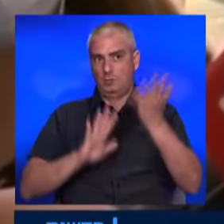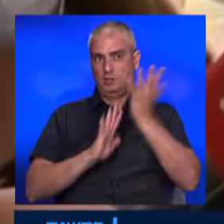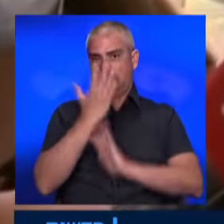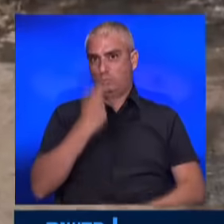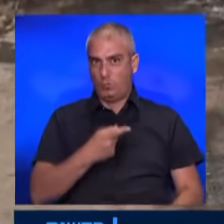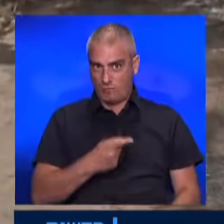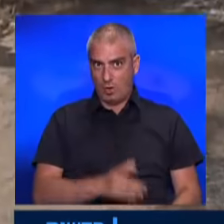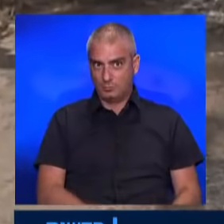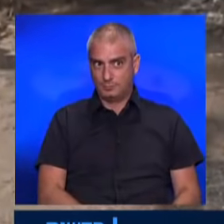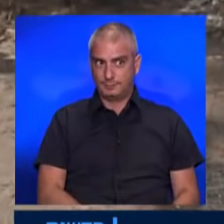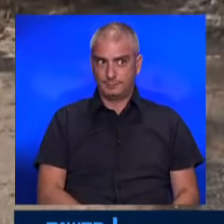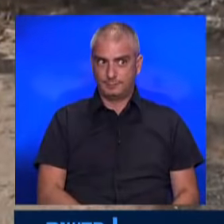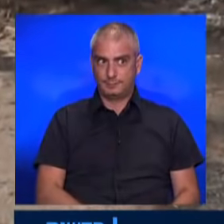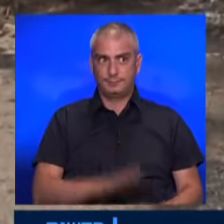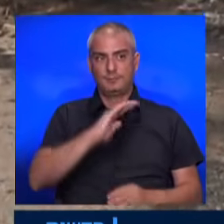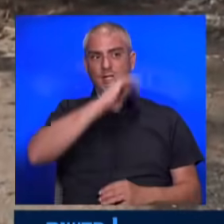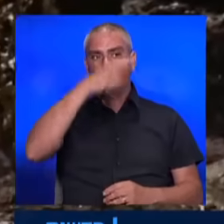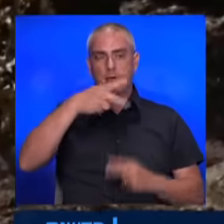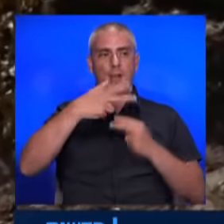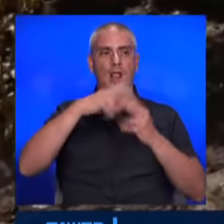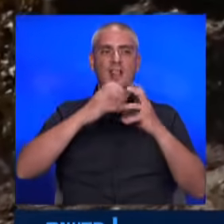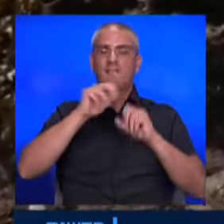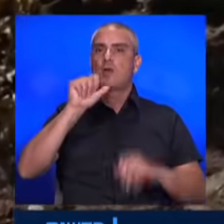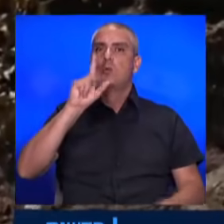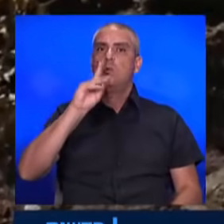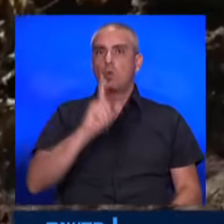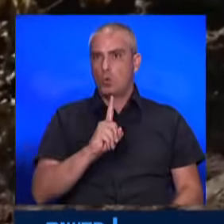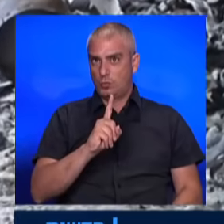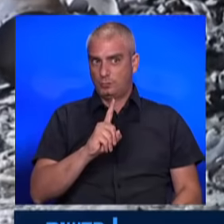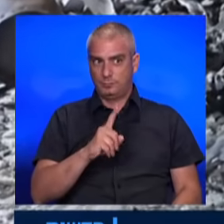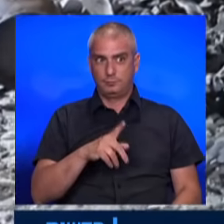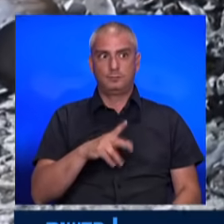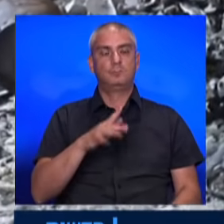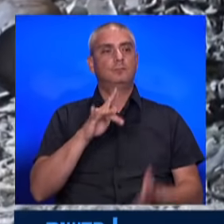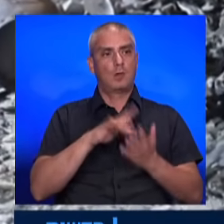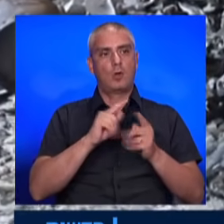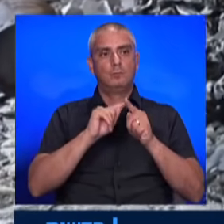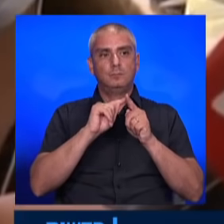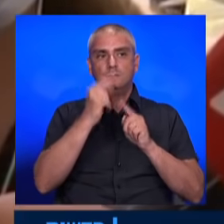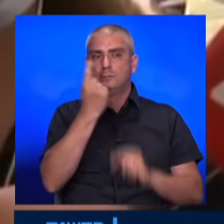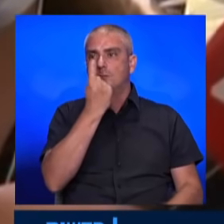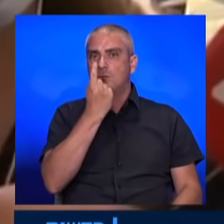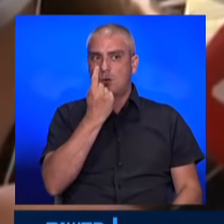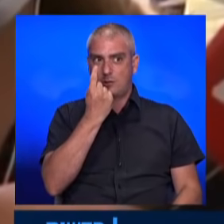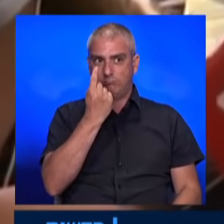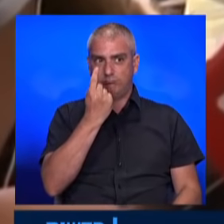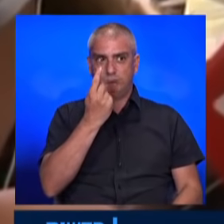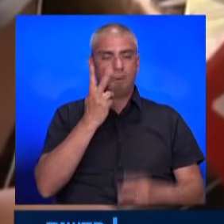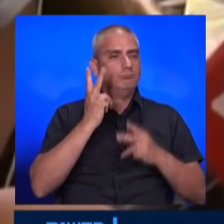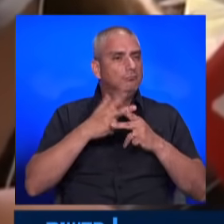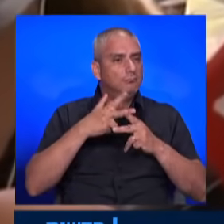τέσσερα πανθρακωμένα πτώματα σε ορεινή περιοχή έξω από το χωριό Οδού. Υπάρχει αυτή τη στιγμή πλήρης κινητοποίηση, έχει αποκλειστεί ο